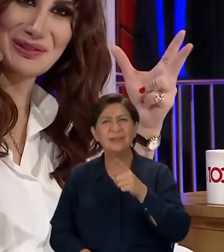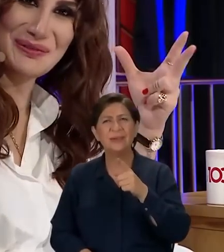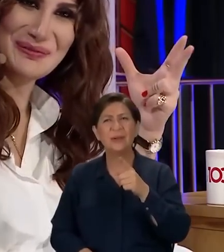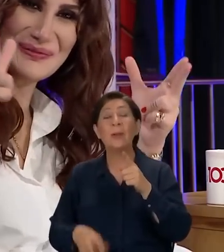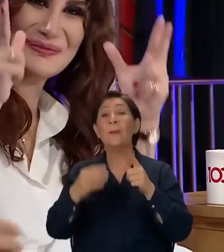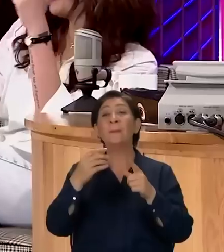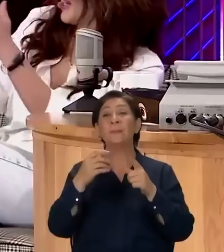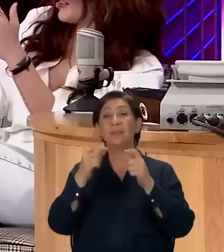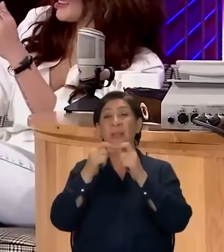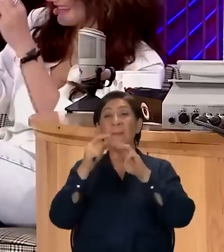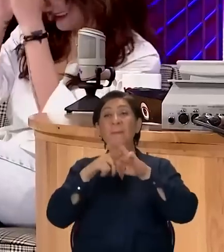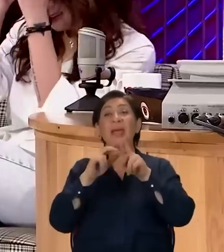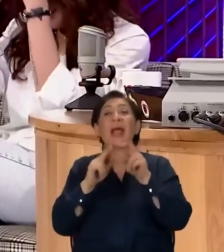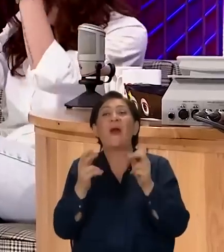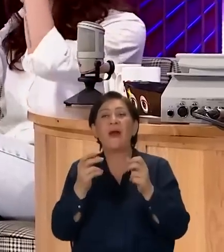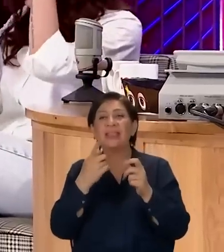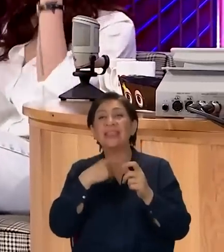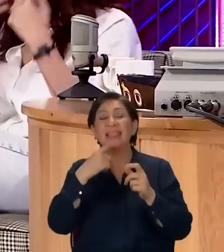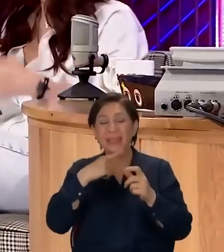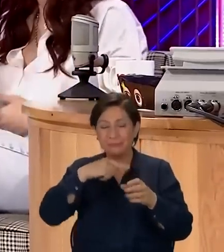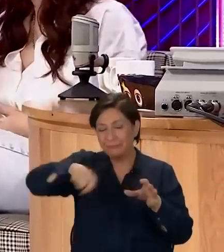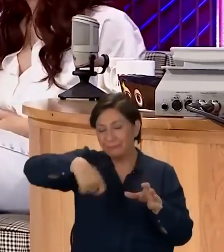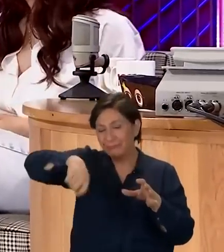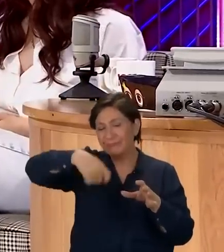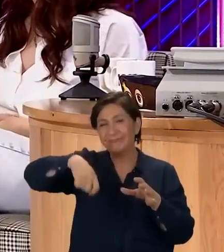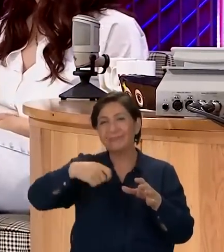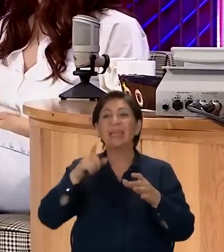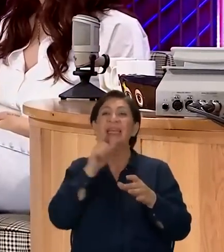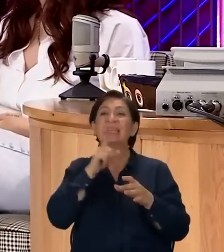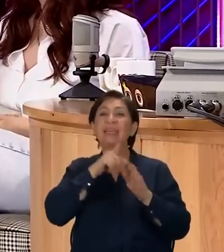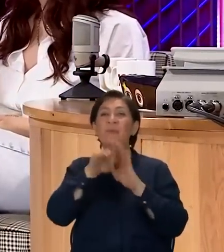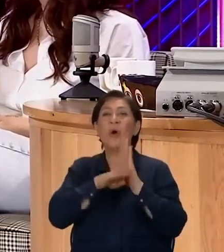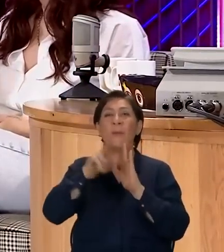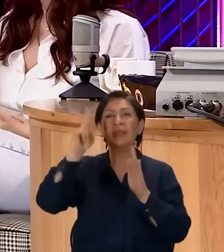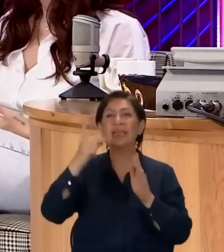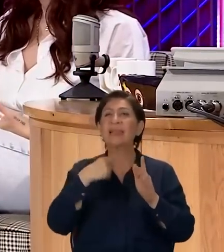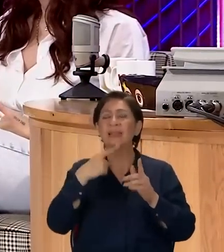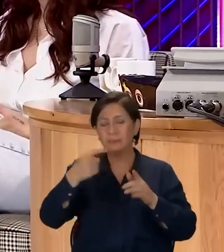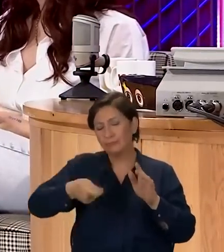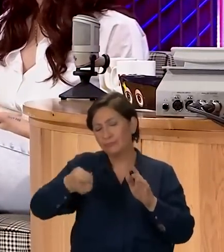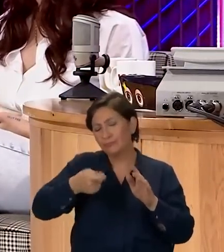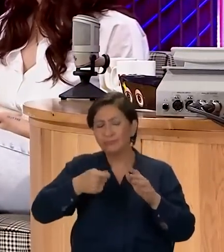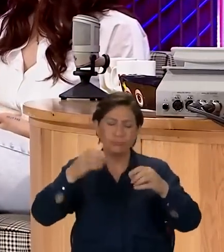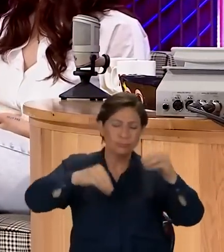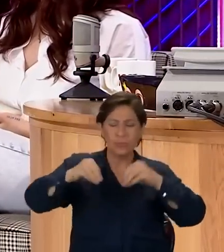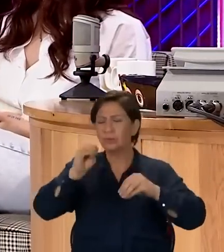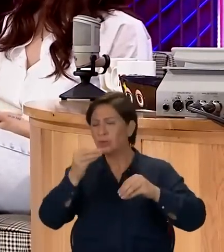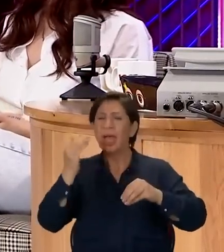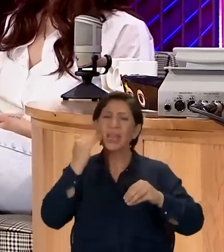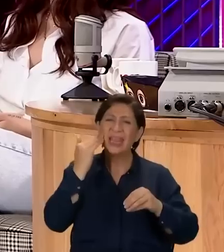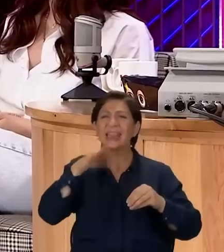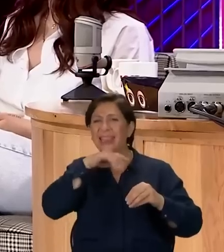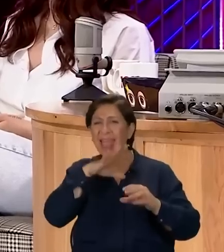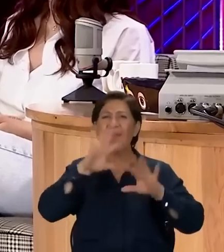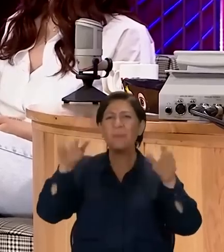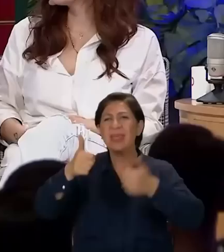Beykoz. Beykoz. Tatlı yapıyorlar babacığım. Tatlı yapıyorlar ya. Anacığım. İngilizlerin programı. Tatlı yapıyorlar. Mis gibi çoluk çocuk, anneanne, dede